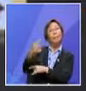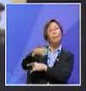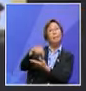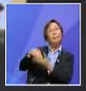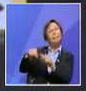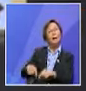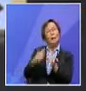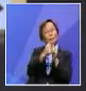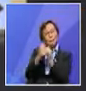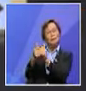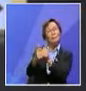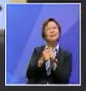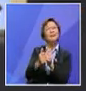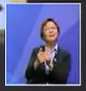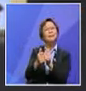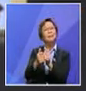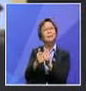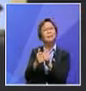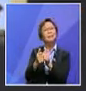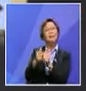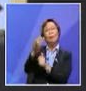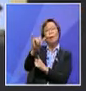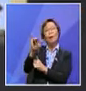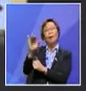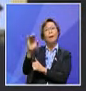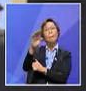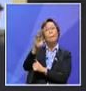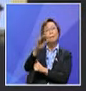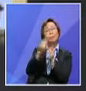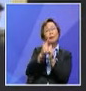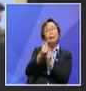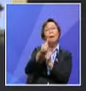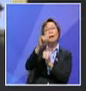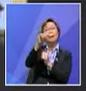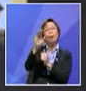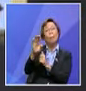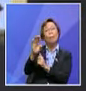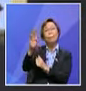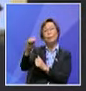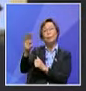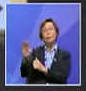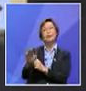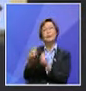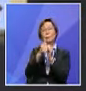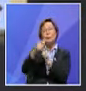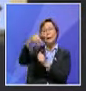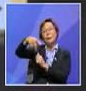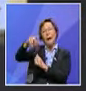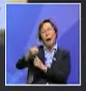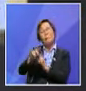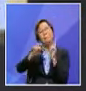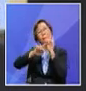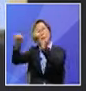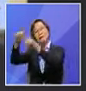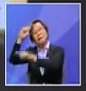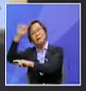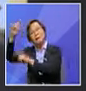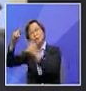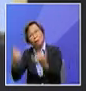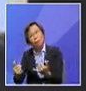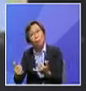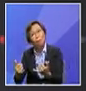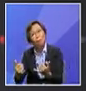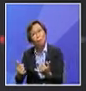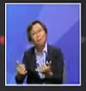Dan bersama dengan Yang Amat Berhormat Menteri Besar, Yang Amat Berhormat Perdana Menteri turun ke Terengganu